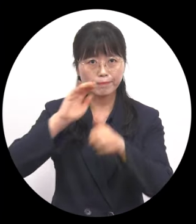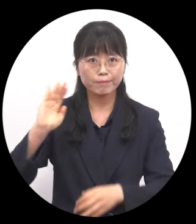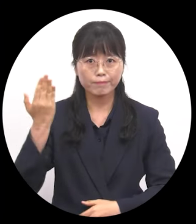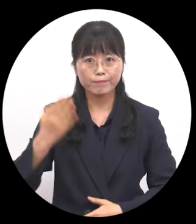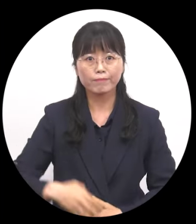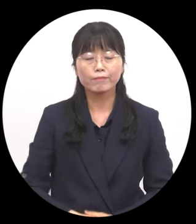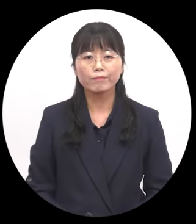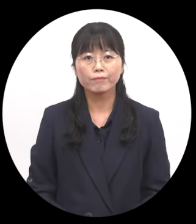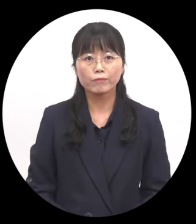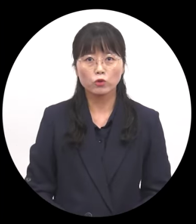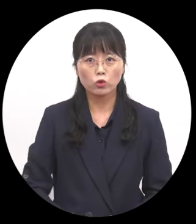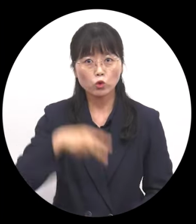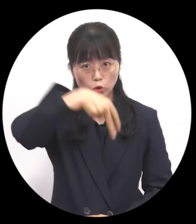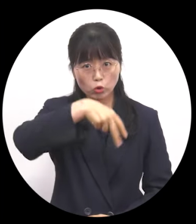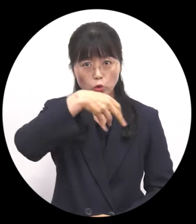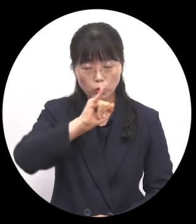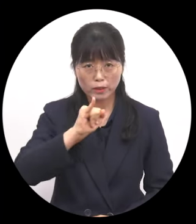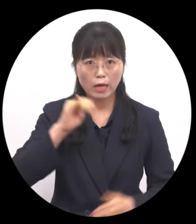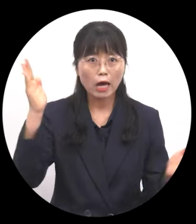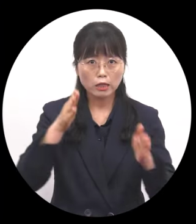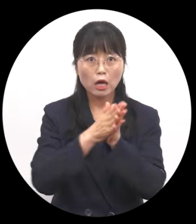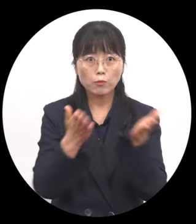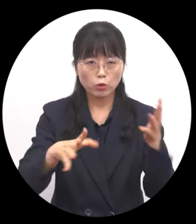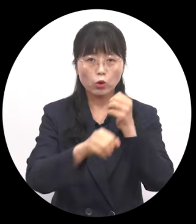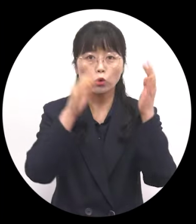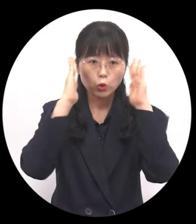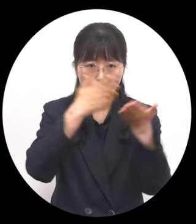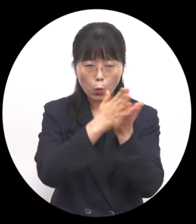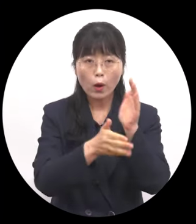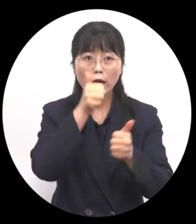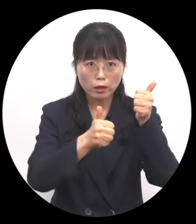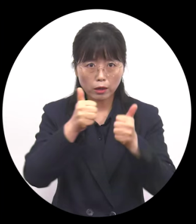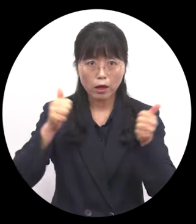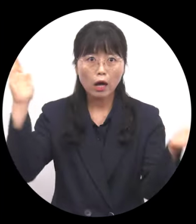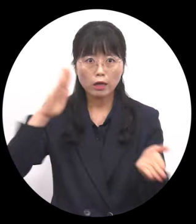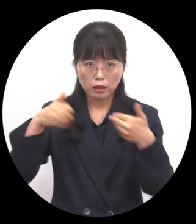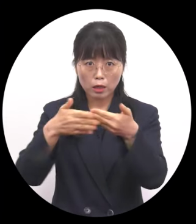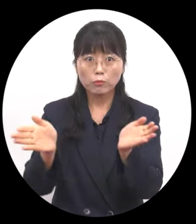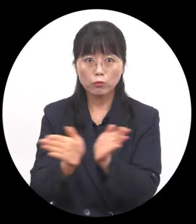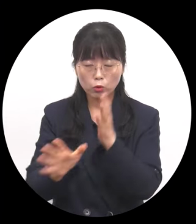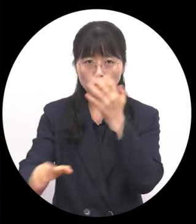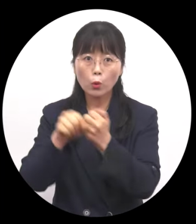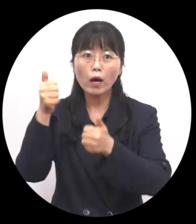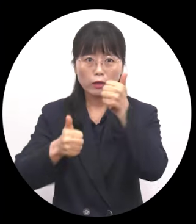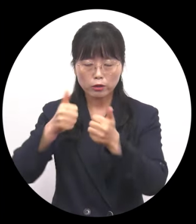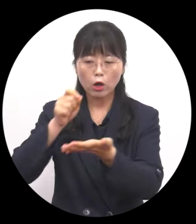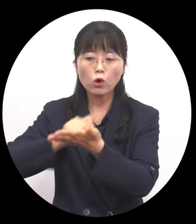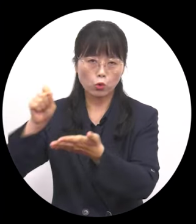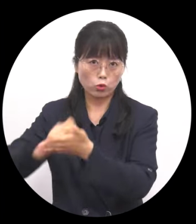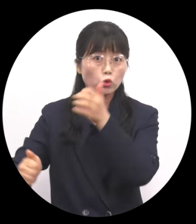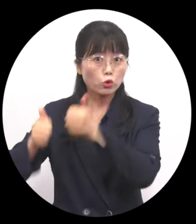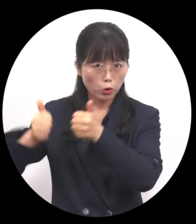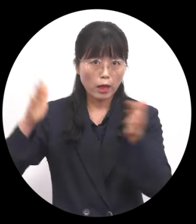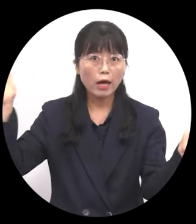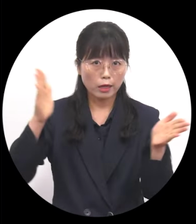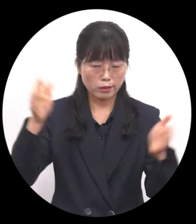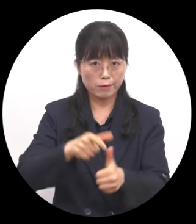선발합니다. 수시에서는 학생부 교과전형, 학생부 종합전형, 논술전형으로